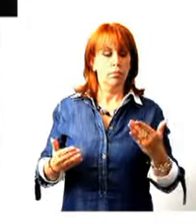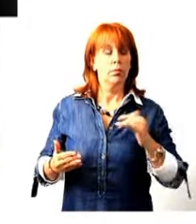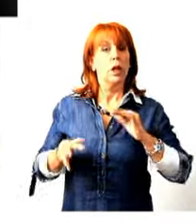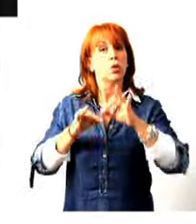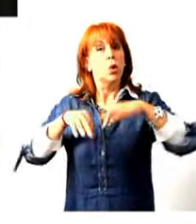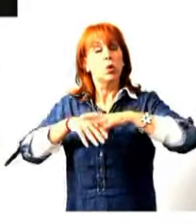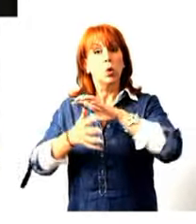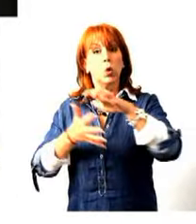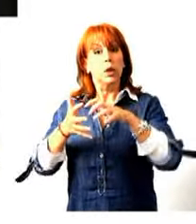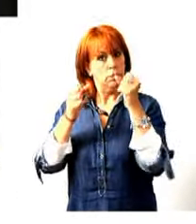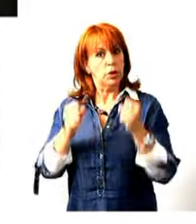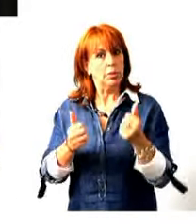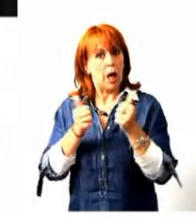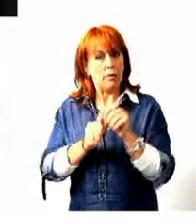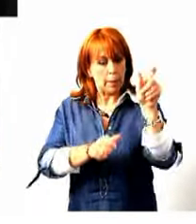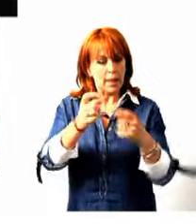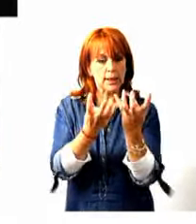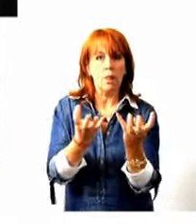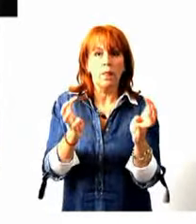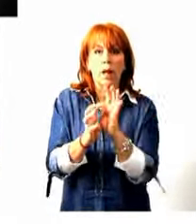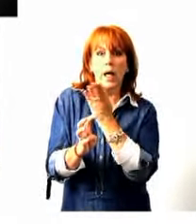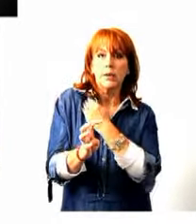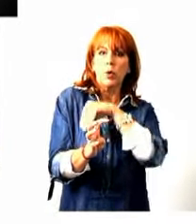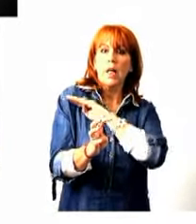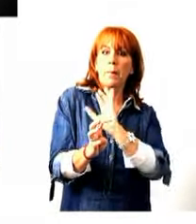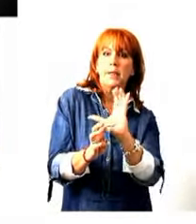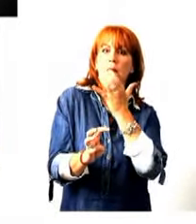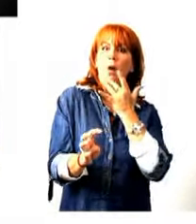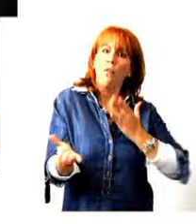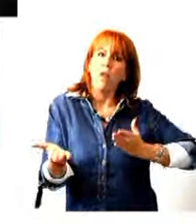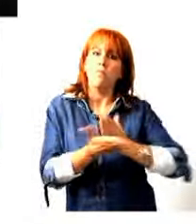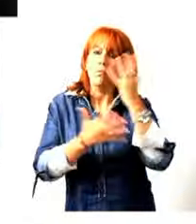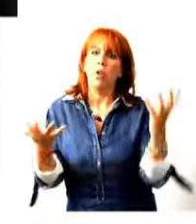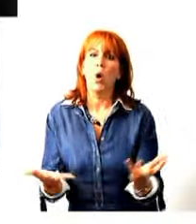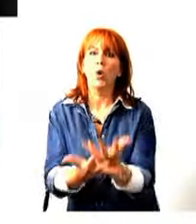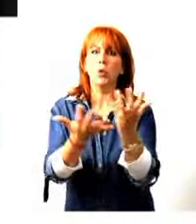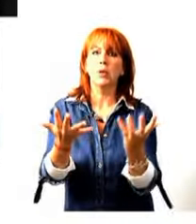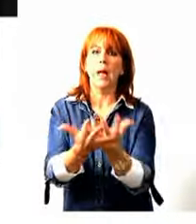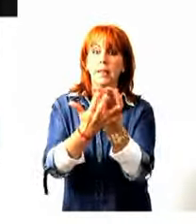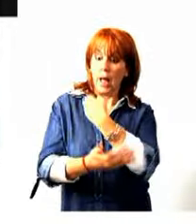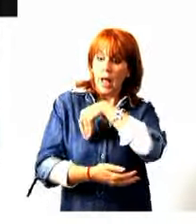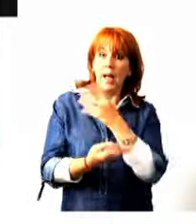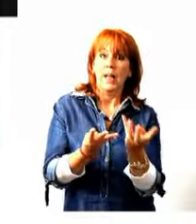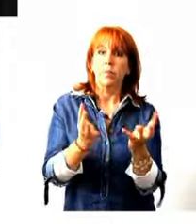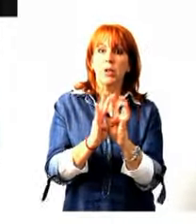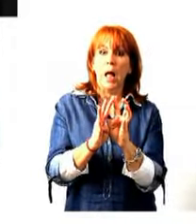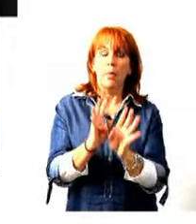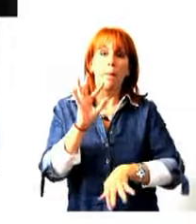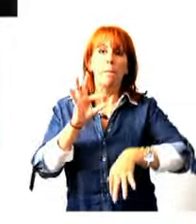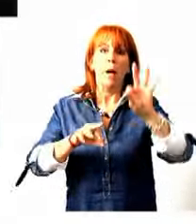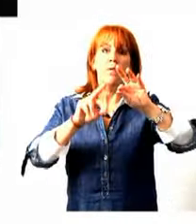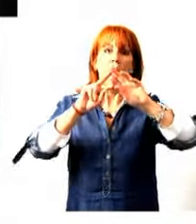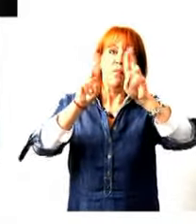Sortir les Belges de la crise, c'est possible, avec des responsables sérieux, déterminés, mais aussi enthousiastes. Des responsables qui préfèrent